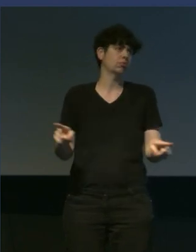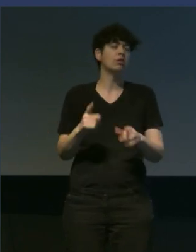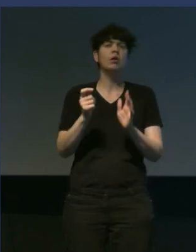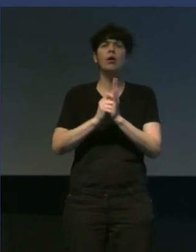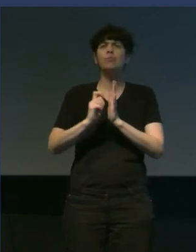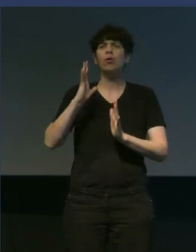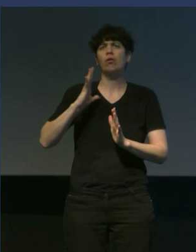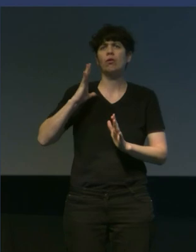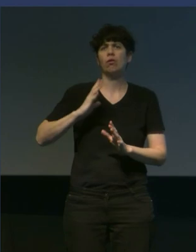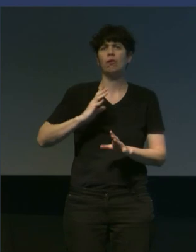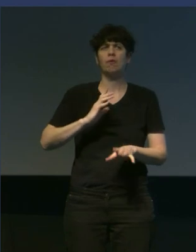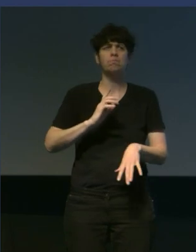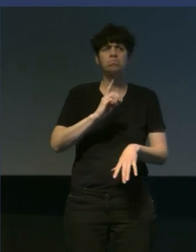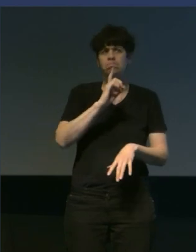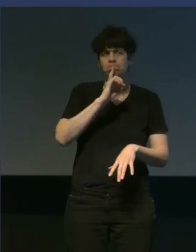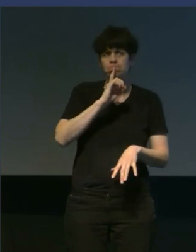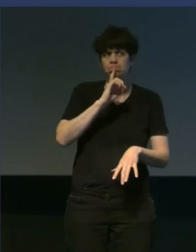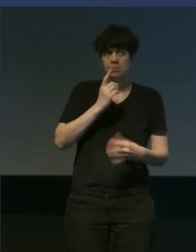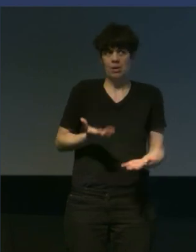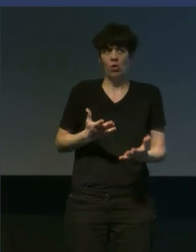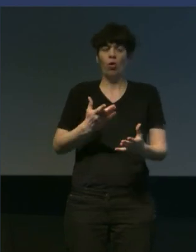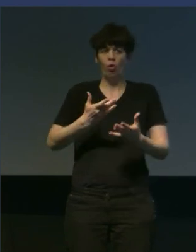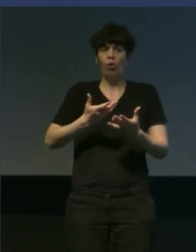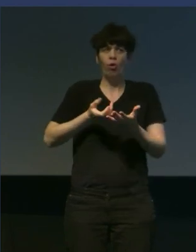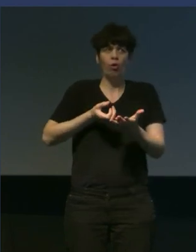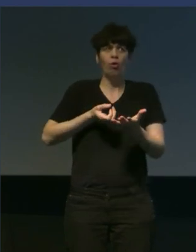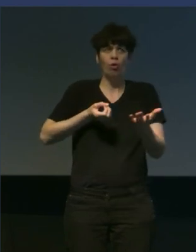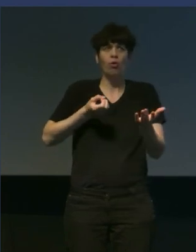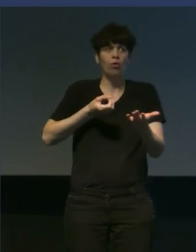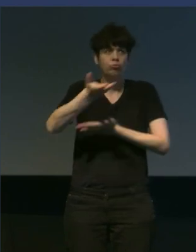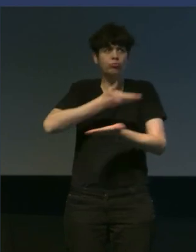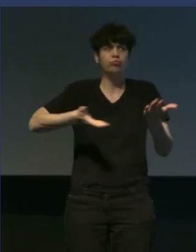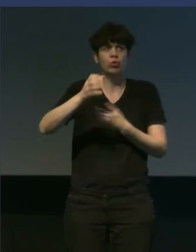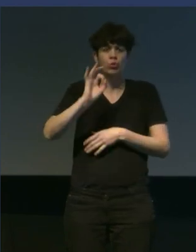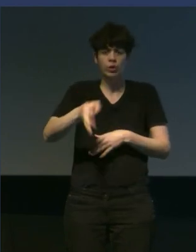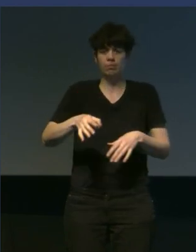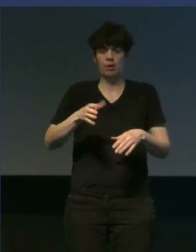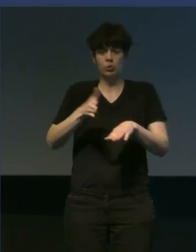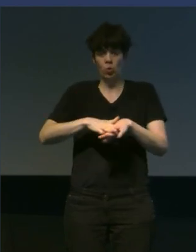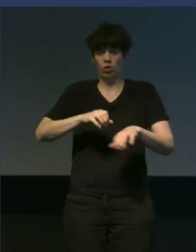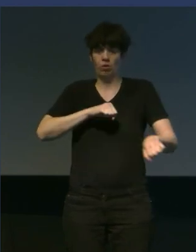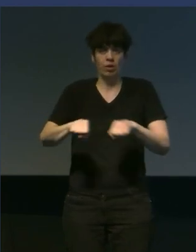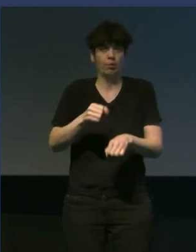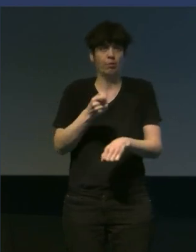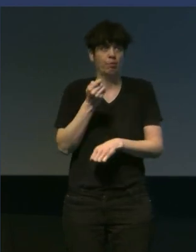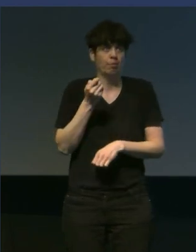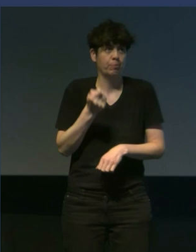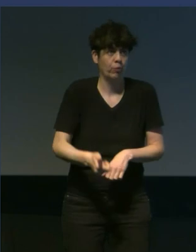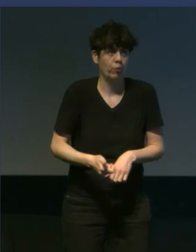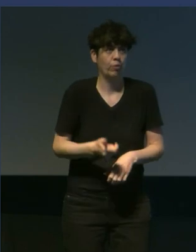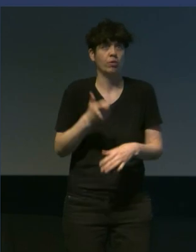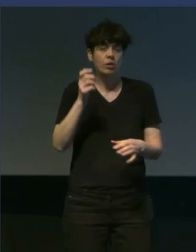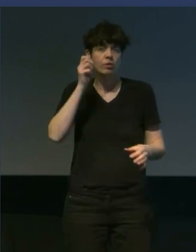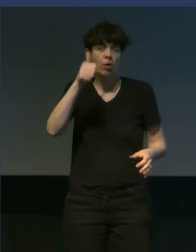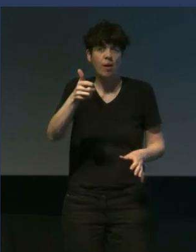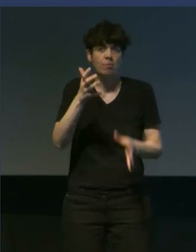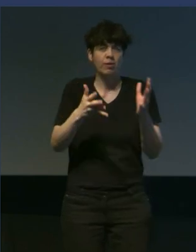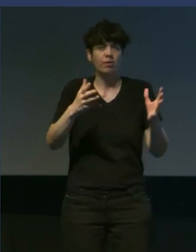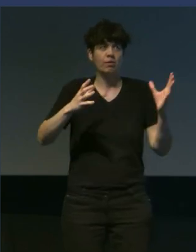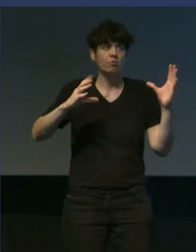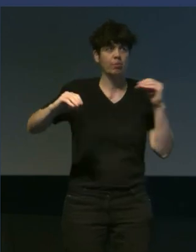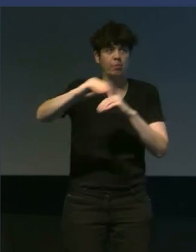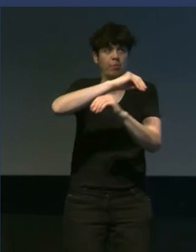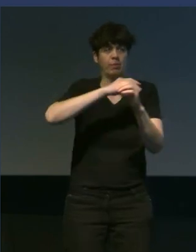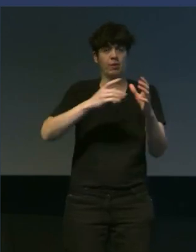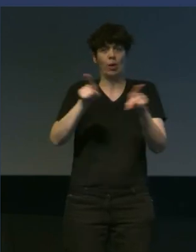parlait pas. Aujourd'hui, on en parle ou on n'en agit pas. Peut-être que demain, on en parlera et on agira. Et j'espère, c'est non, mais j'espère que